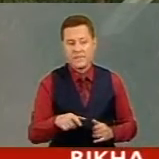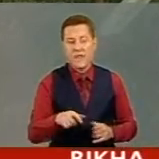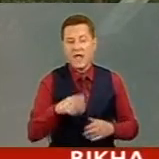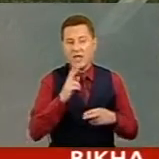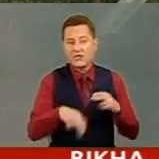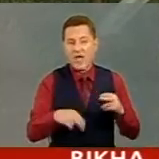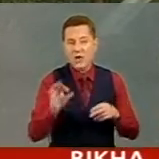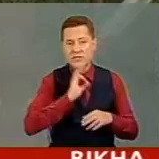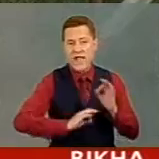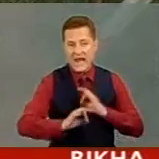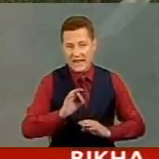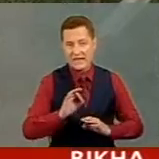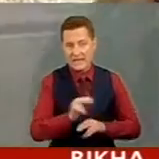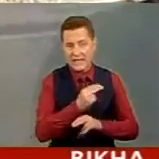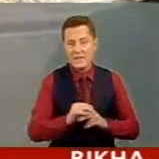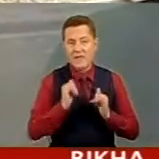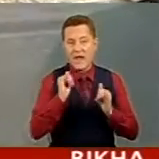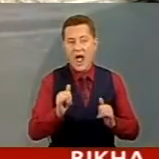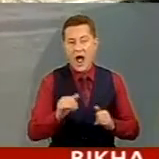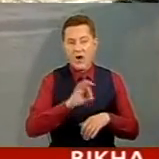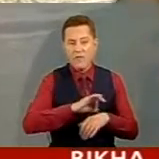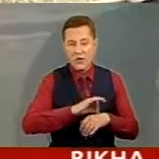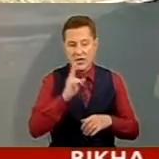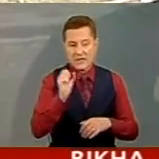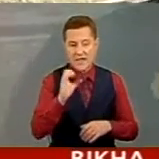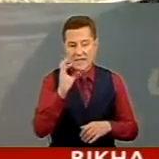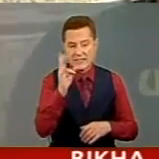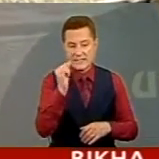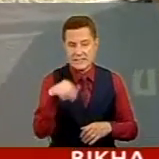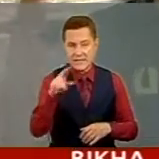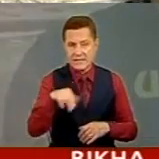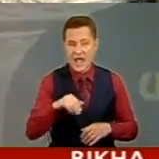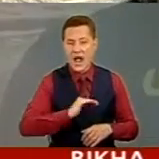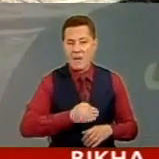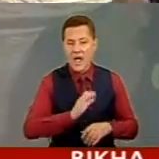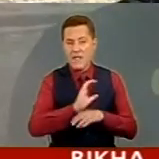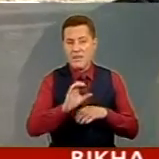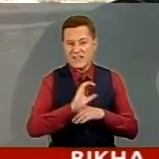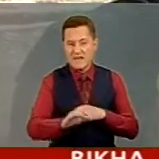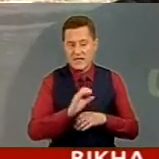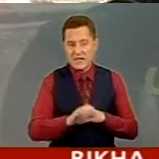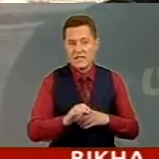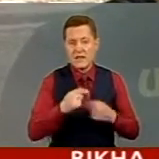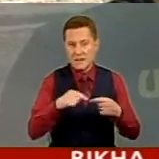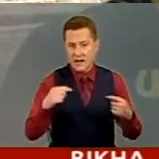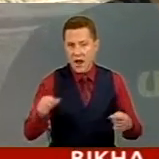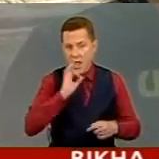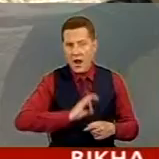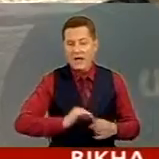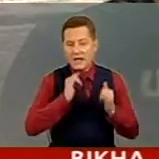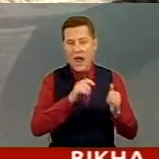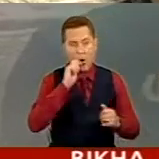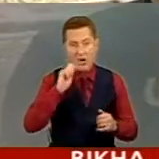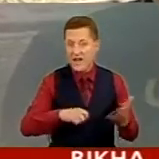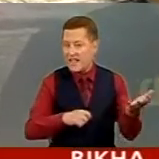для хворих на СНІД. Компанія, производитель произвела товар полгода назад для Украины. Они